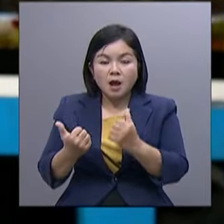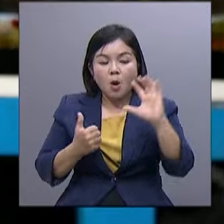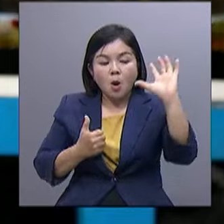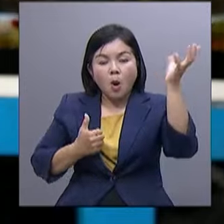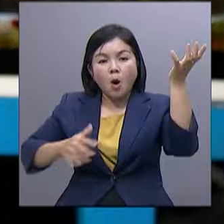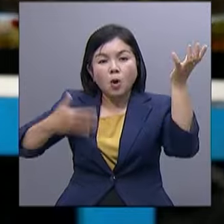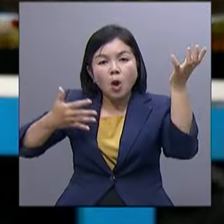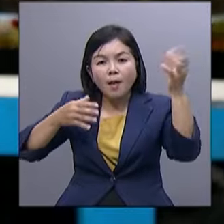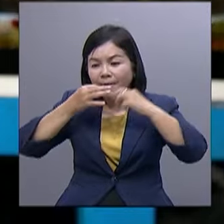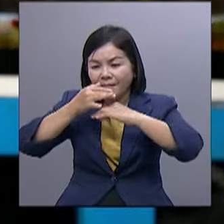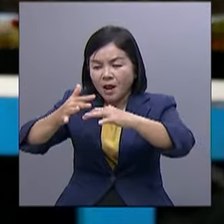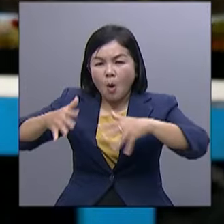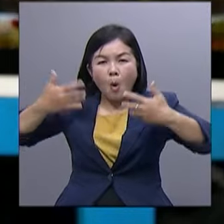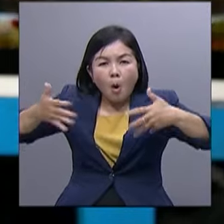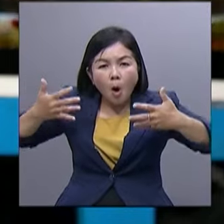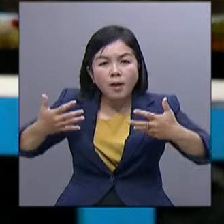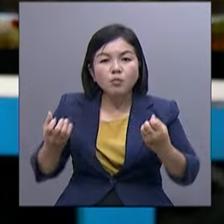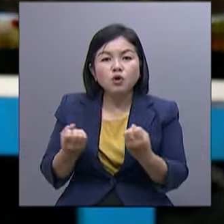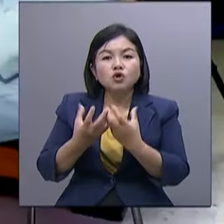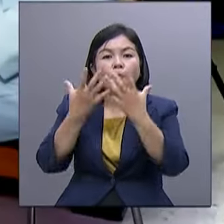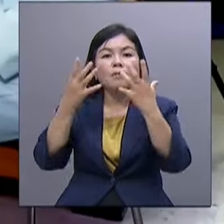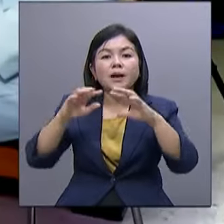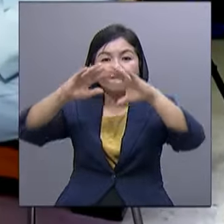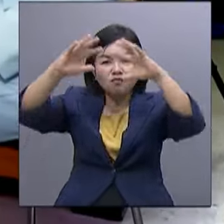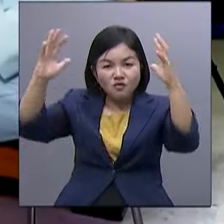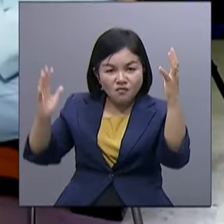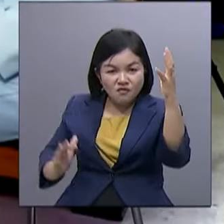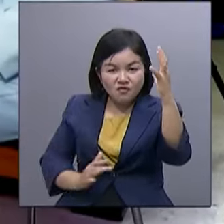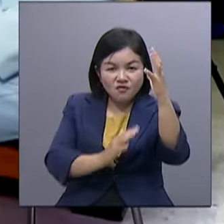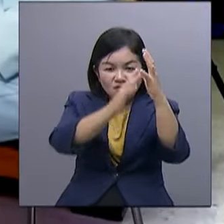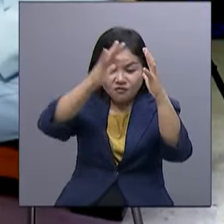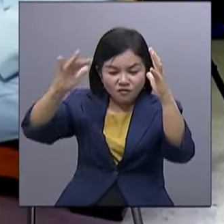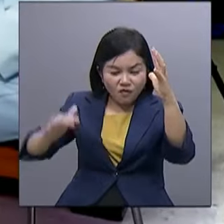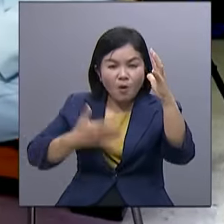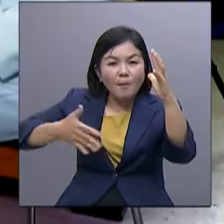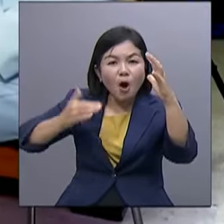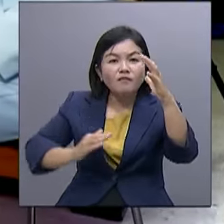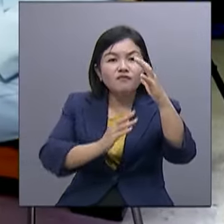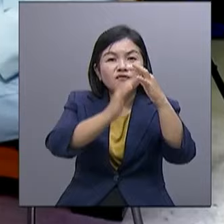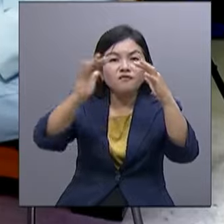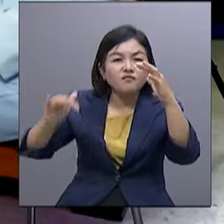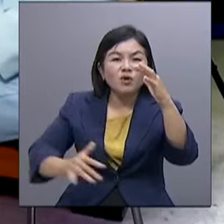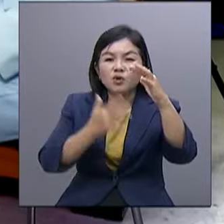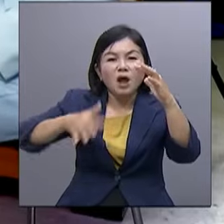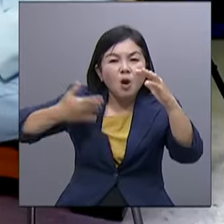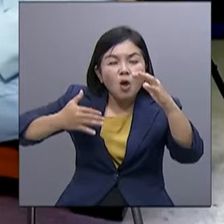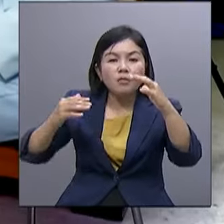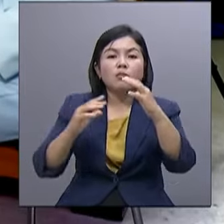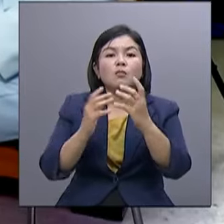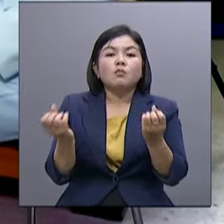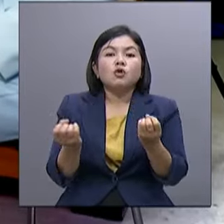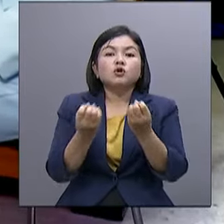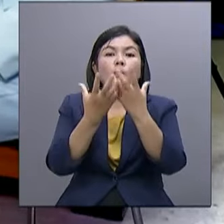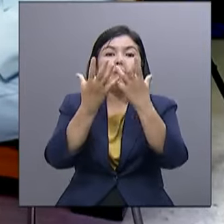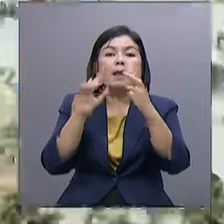ทะเลเดือดซึ่งก๊าซเซนกระจกที่พวกเราปล่อยกันขึ้นไปเนี่ยมันก็ทำให้โรคร้อนเพิ่มขึ้นเรื่อยๆจากนั้นเนี่ยมันก็ส่งผลกระทบกลับ